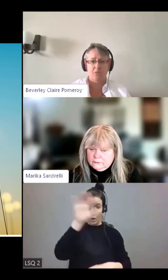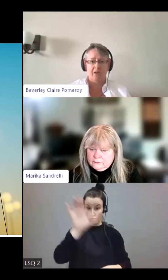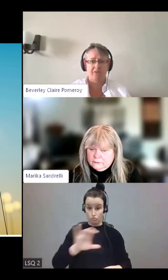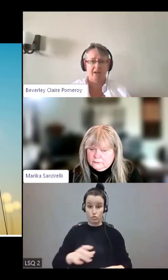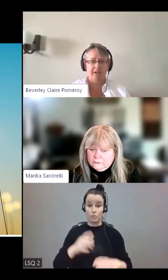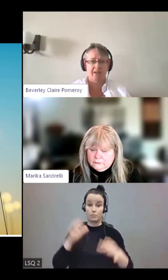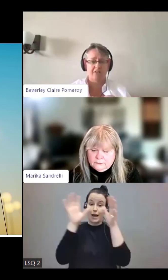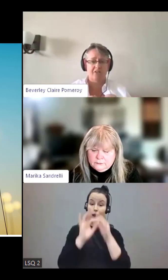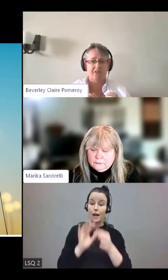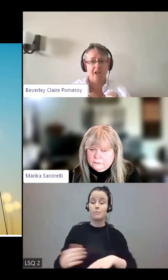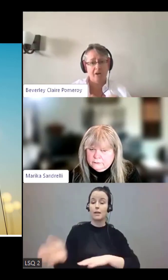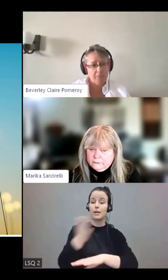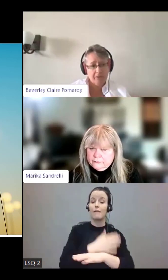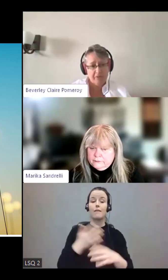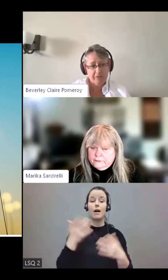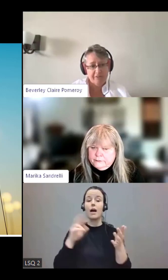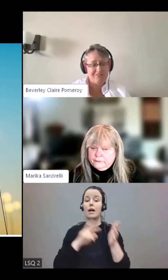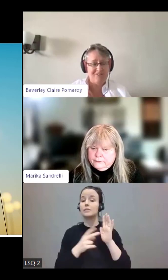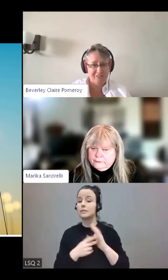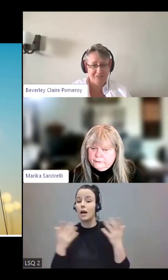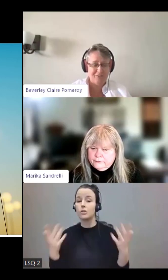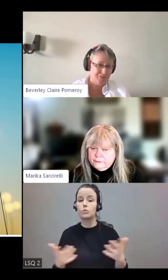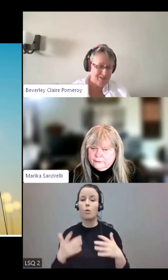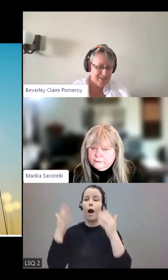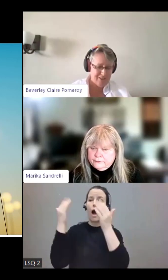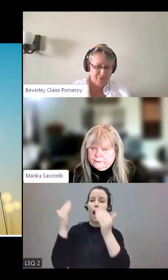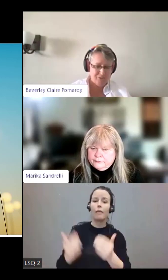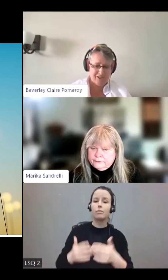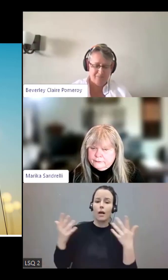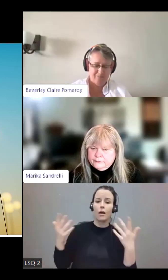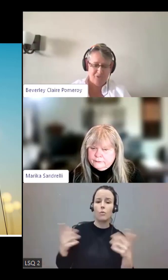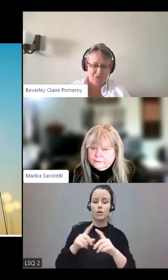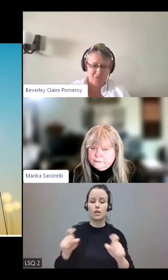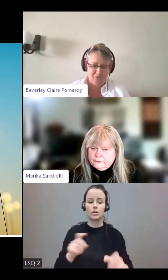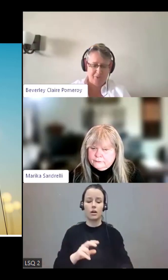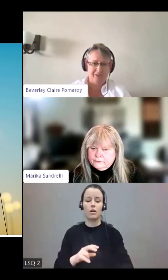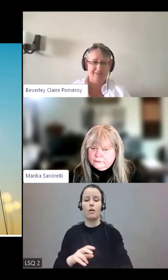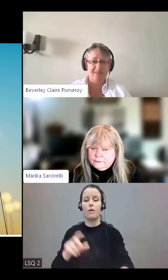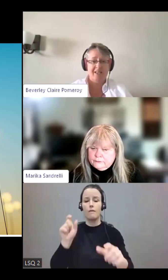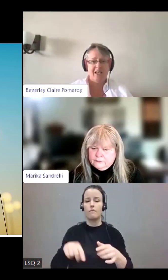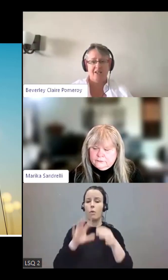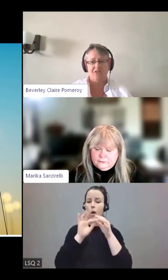soins à long terme. Le Wi-Fi est terrible dans ces édifices, donc